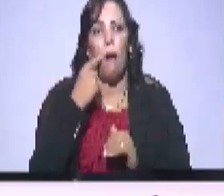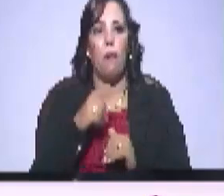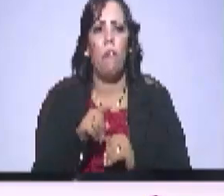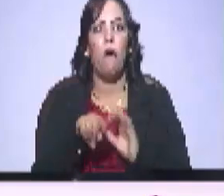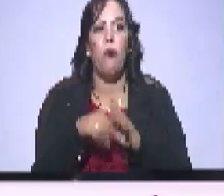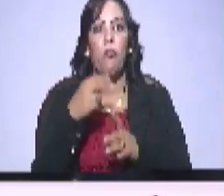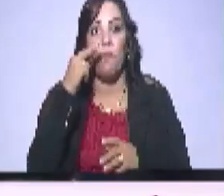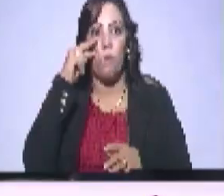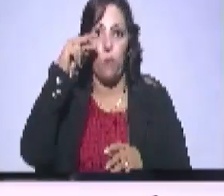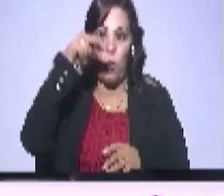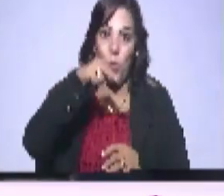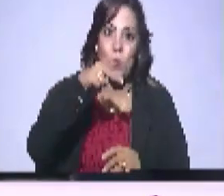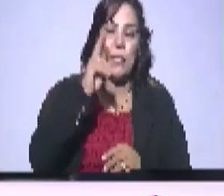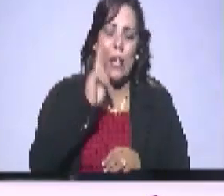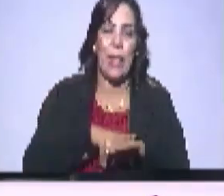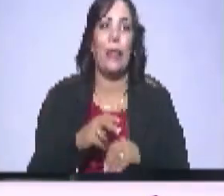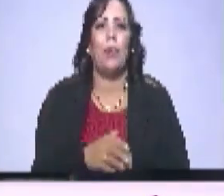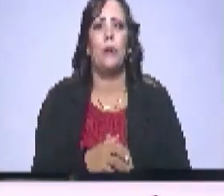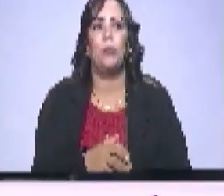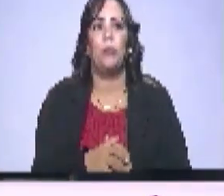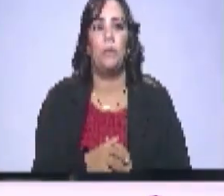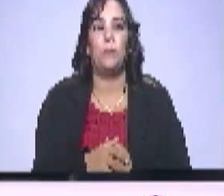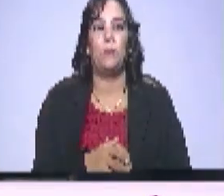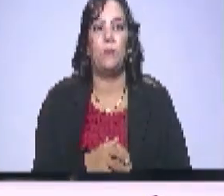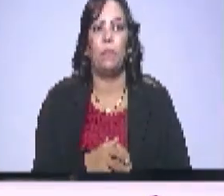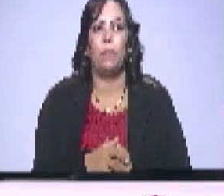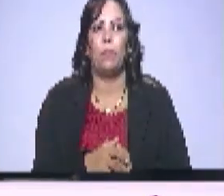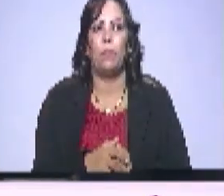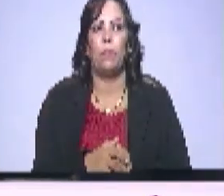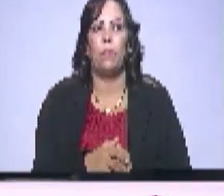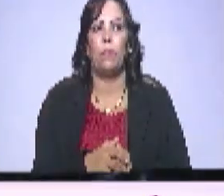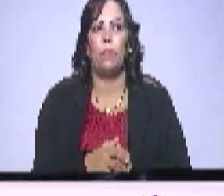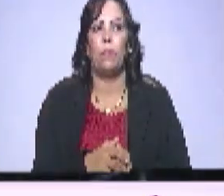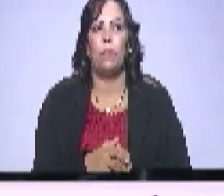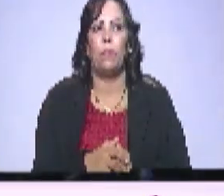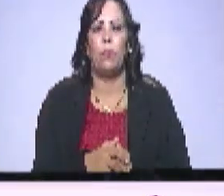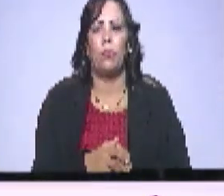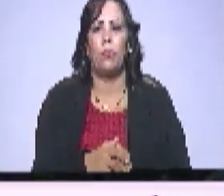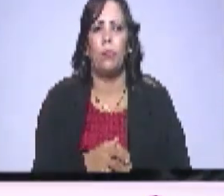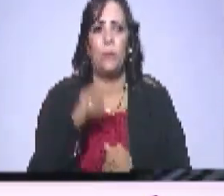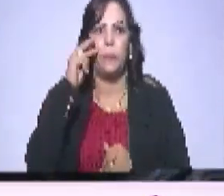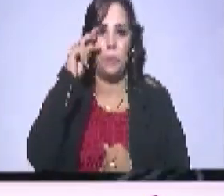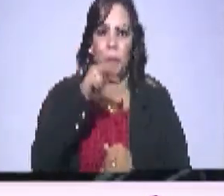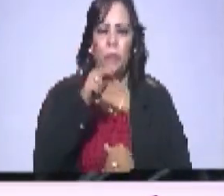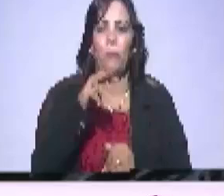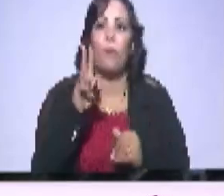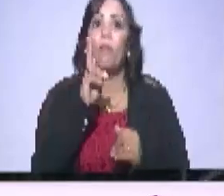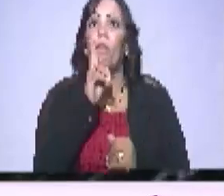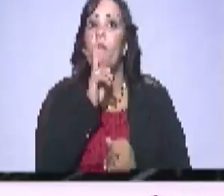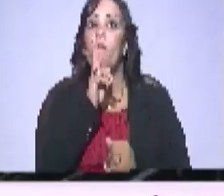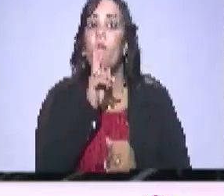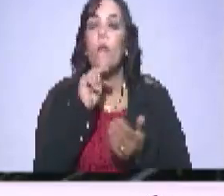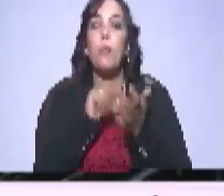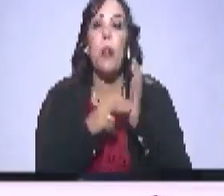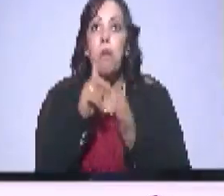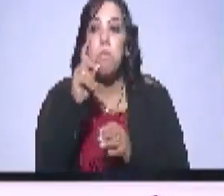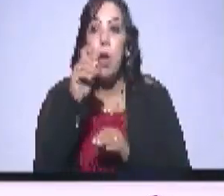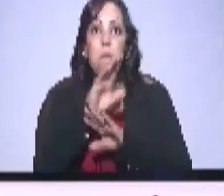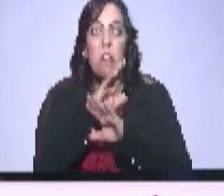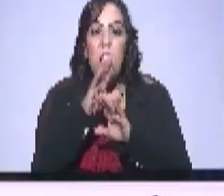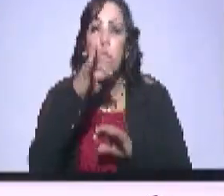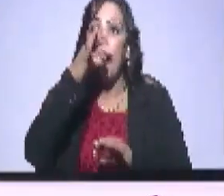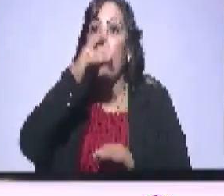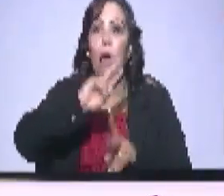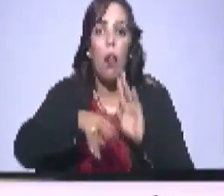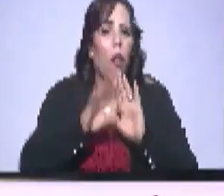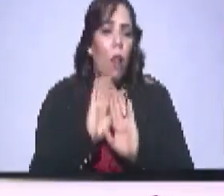بصه ثانيه يا عم نبيل كده عليه. على الجزله كده اهي. تمام كده؟ واحنا بننضفه قلت ميه بس، ما بنحطش ملح وما بنحطش ولا